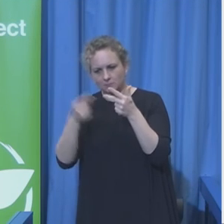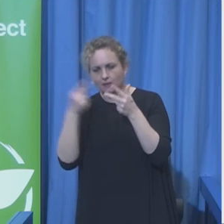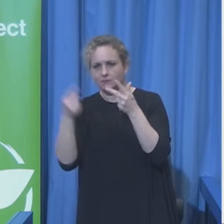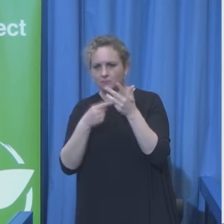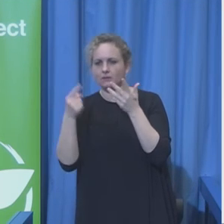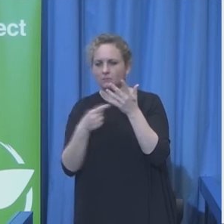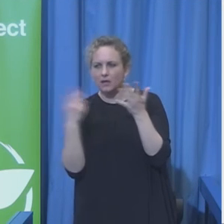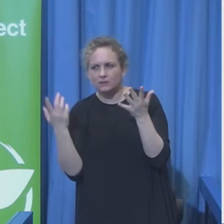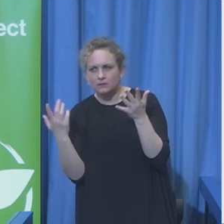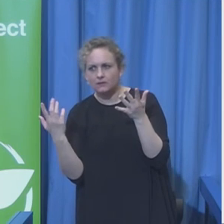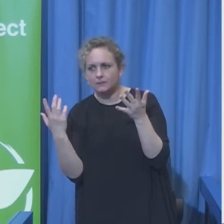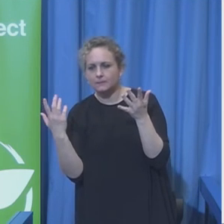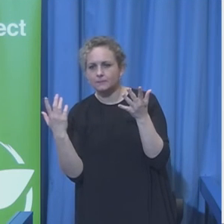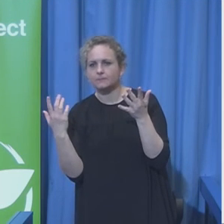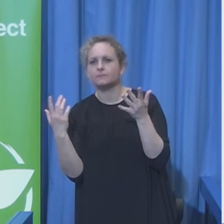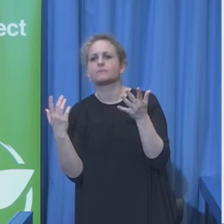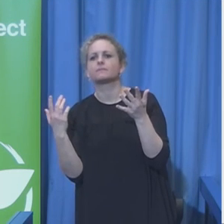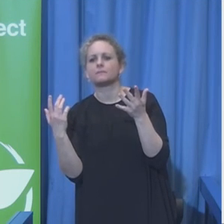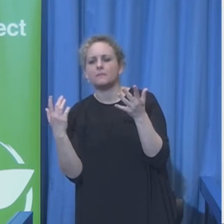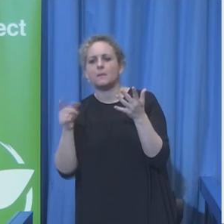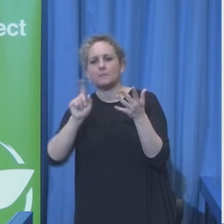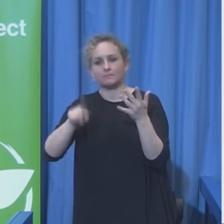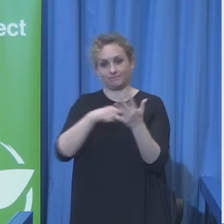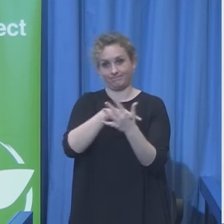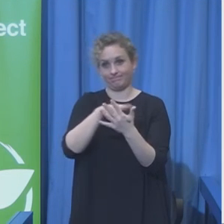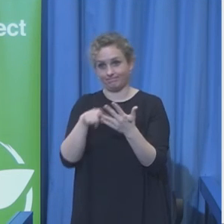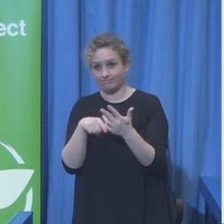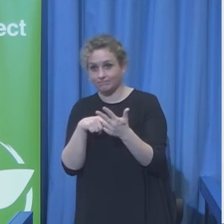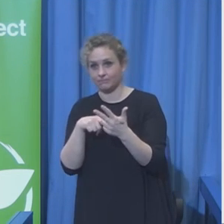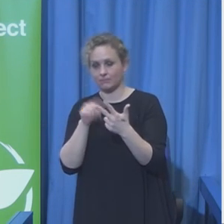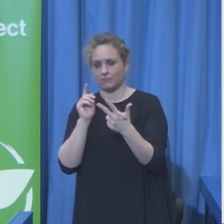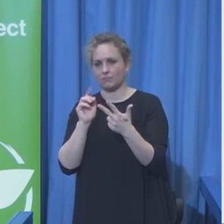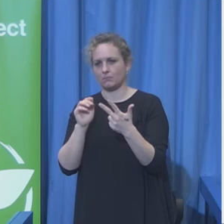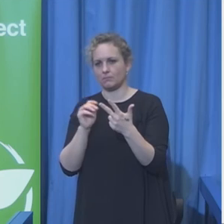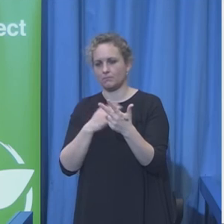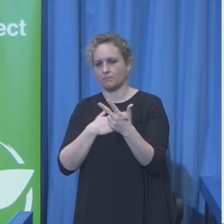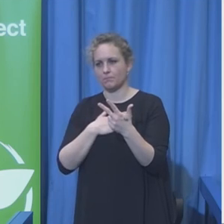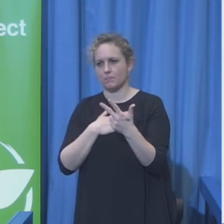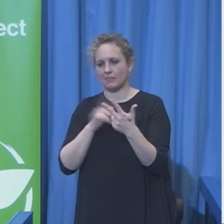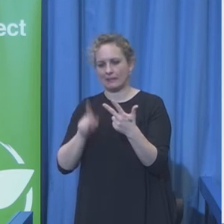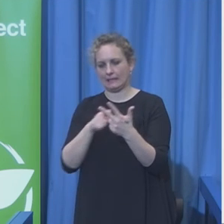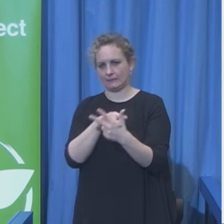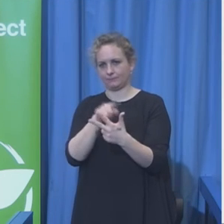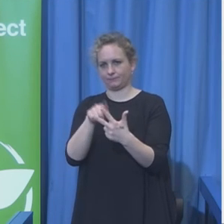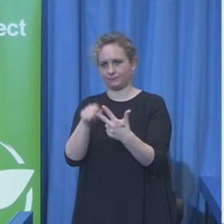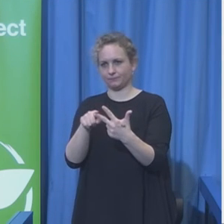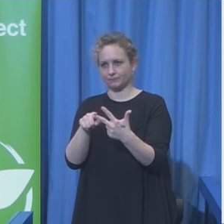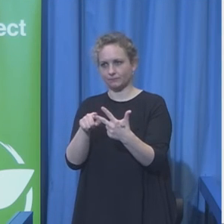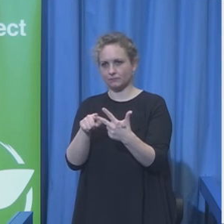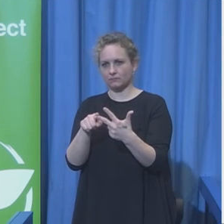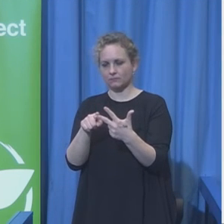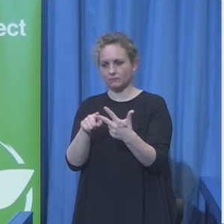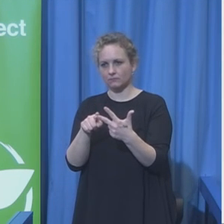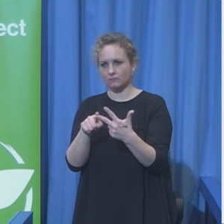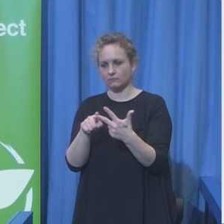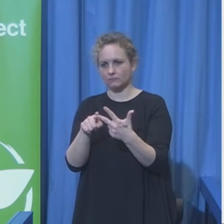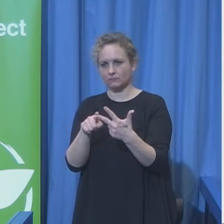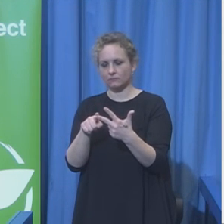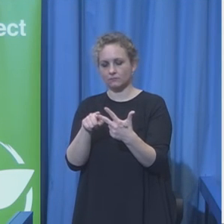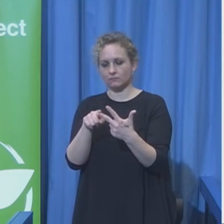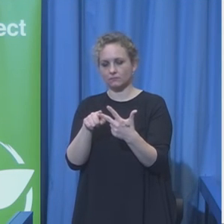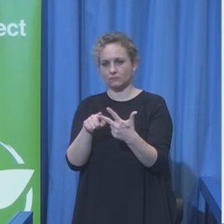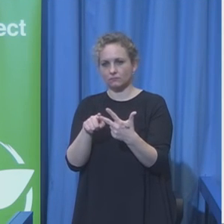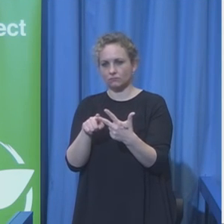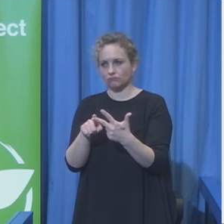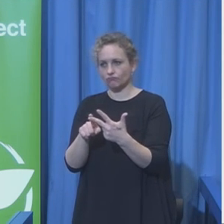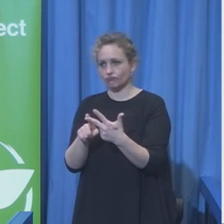i wyposażone do podjęcia zatrudnienia. Firstly, persons with disabilities must be well prepared and equipped